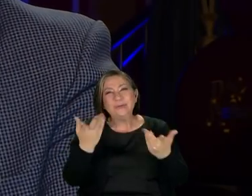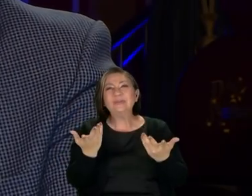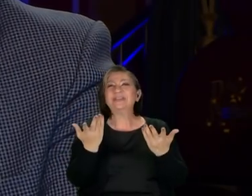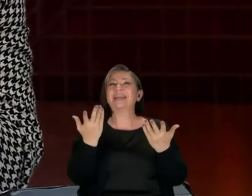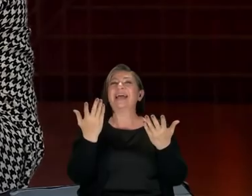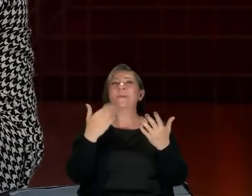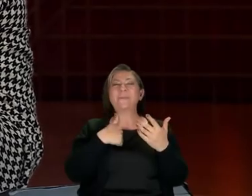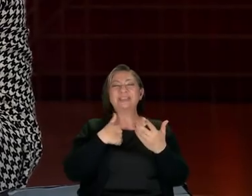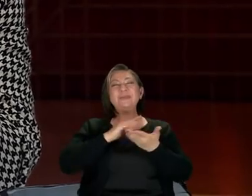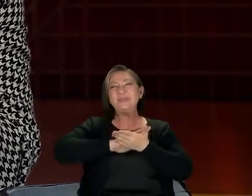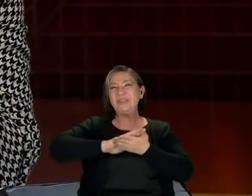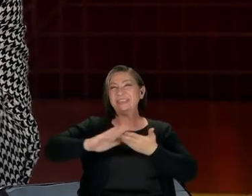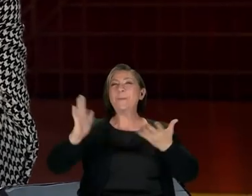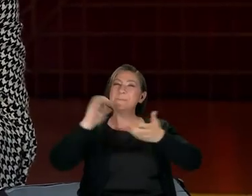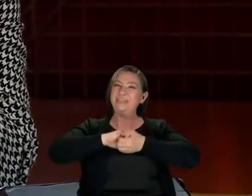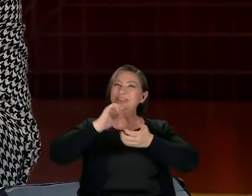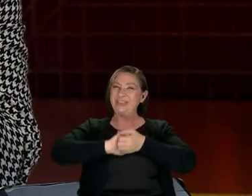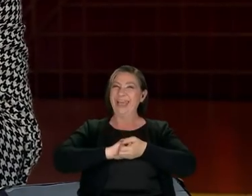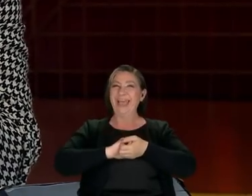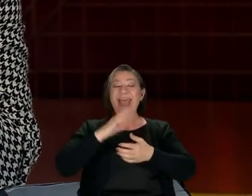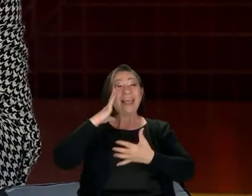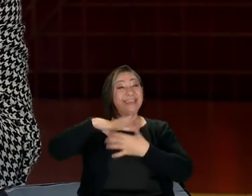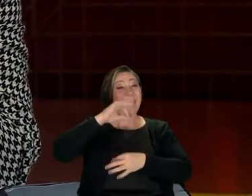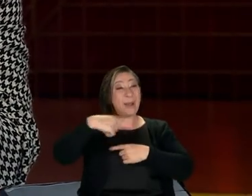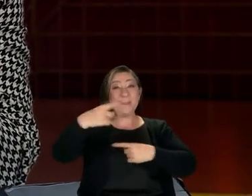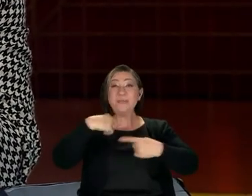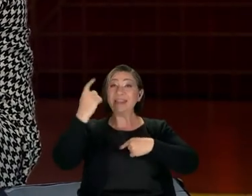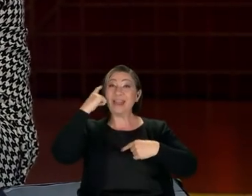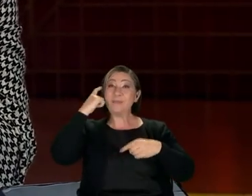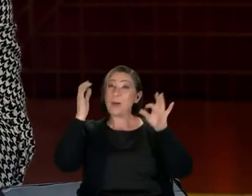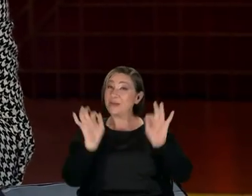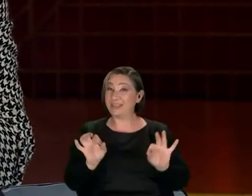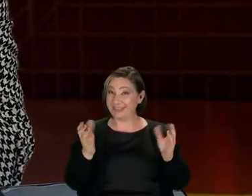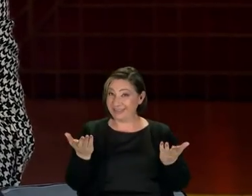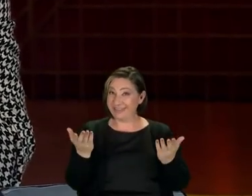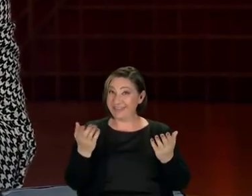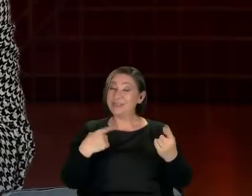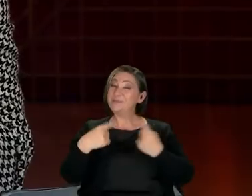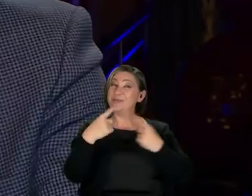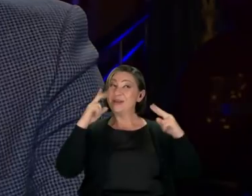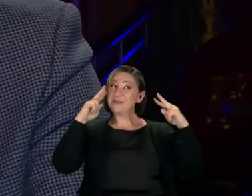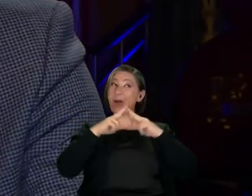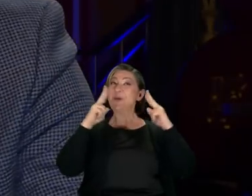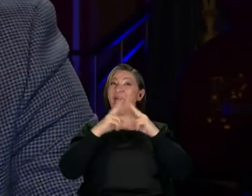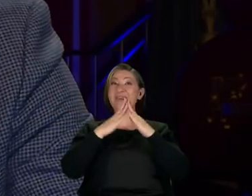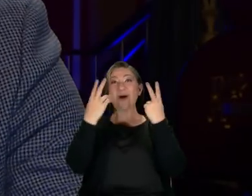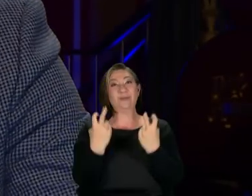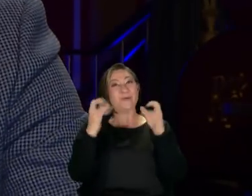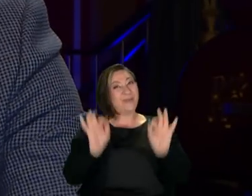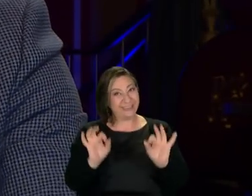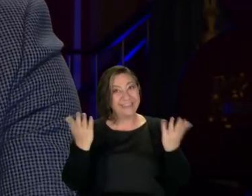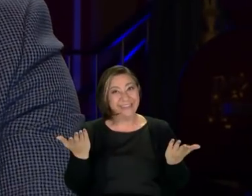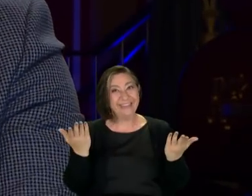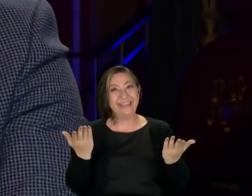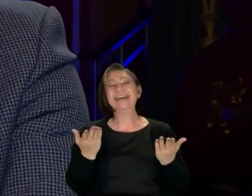küslükler bence hallolacak. Evde bir insanlar araya... birbirini tanımaya başladı. Bravo. Birbirini görmeyen insanlar evde oturmaya başladılar